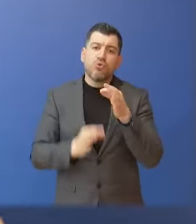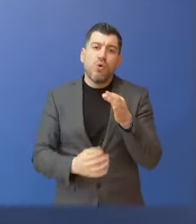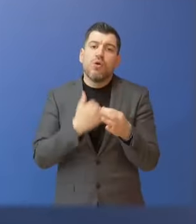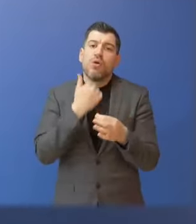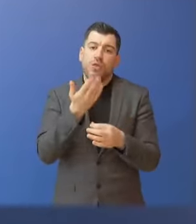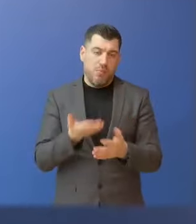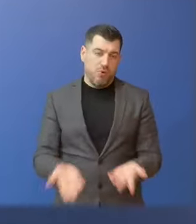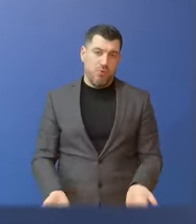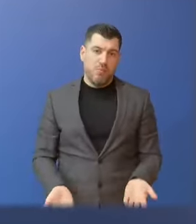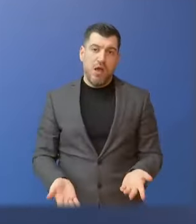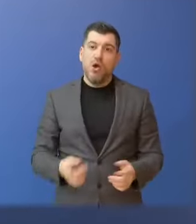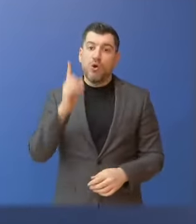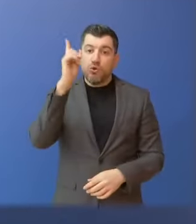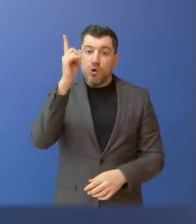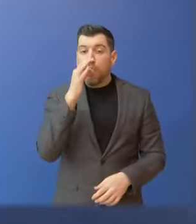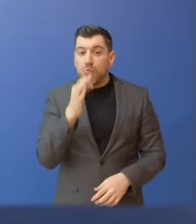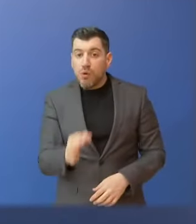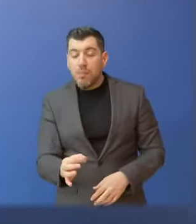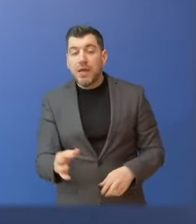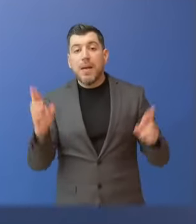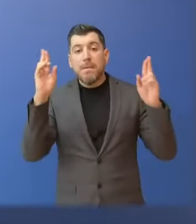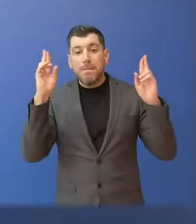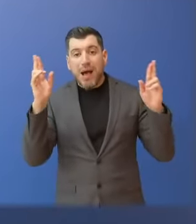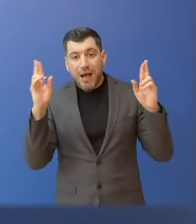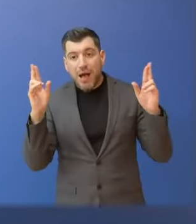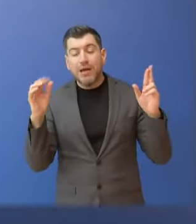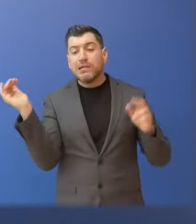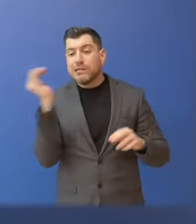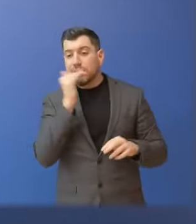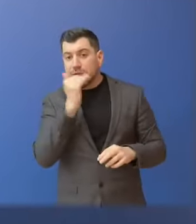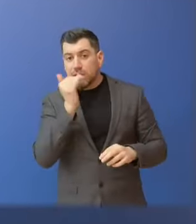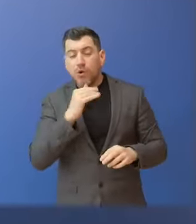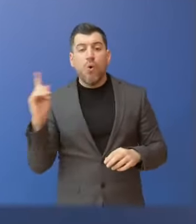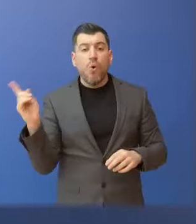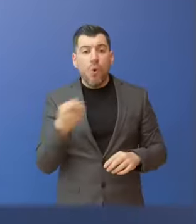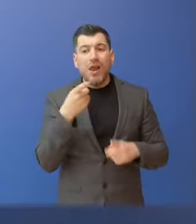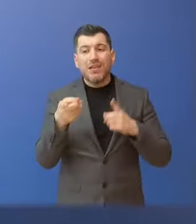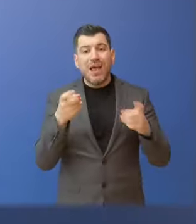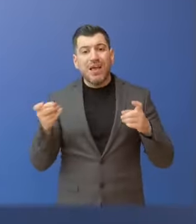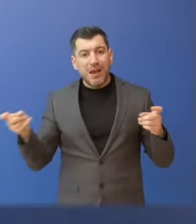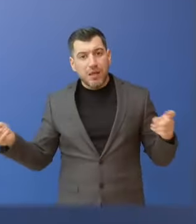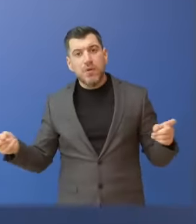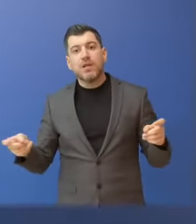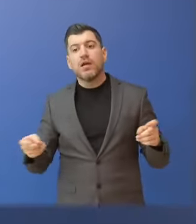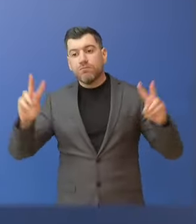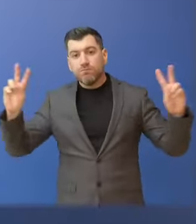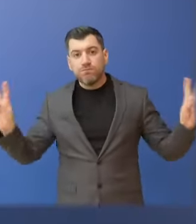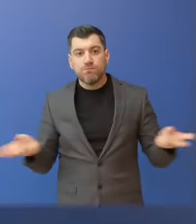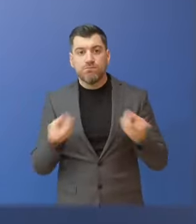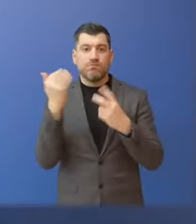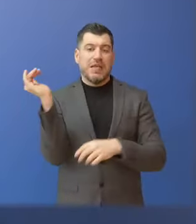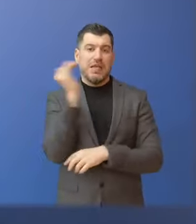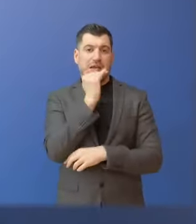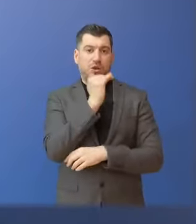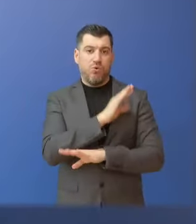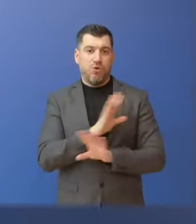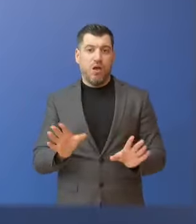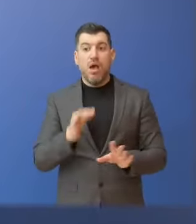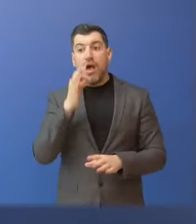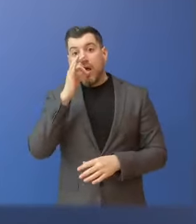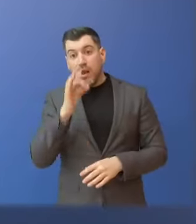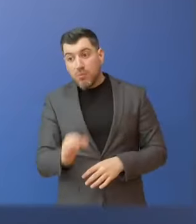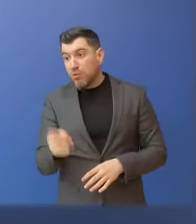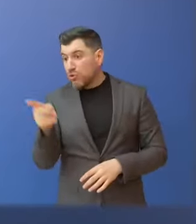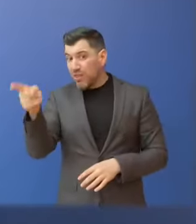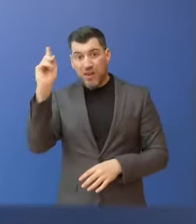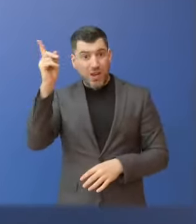παρα που που λέμε είναι μακάρι να έχουμε την ταχύτερη δυνατή εξυ νση όλων των υποθέσεων όπως και αυτή αλλά να λέμε τα πράγματα με το όνομά τους δεν είναι η